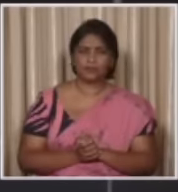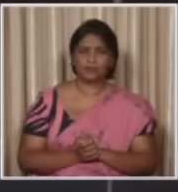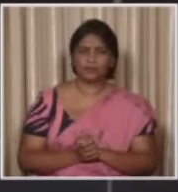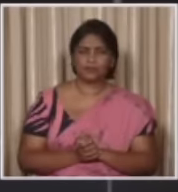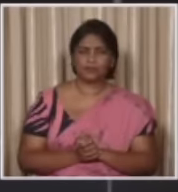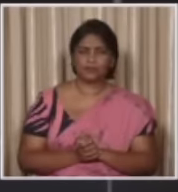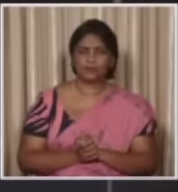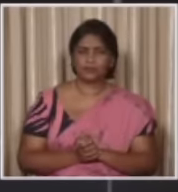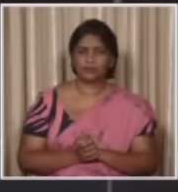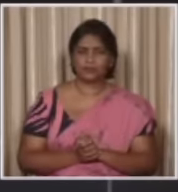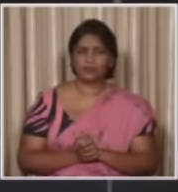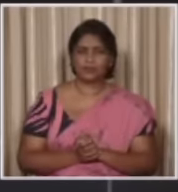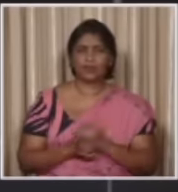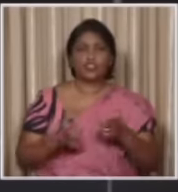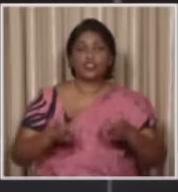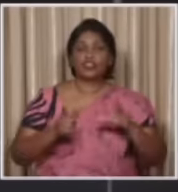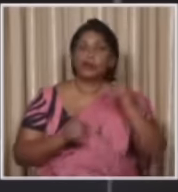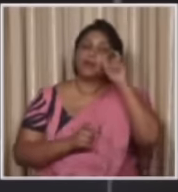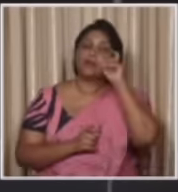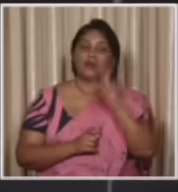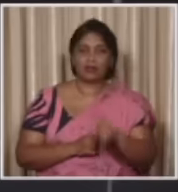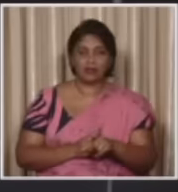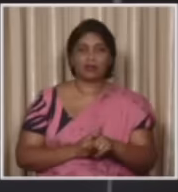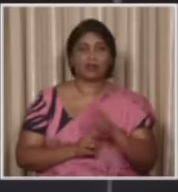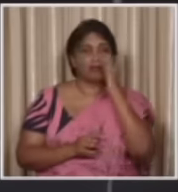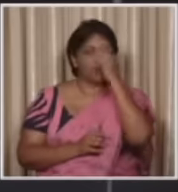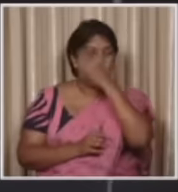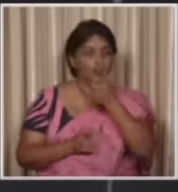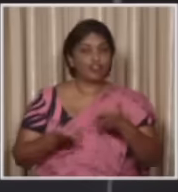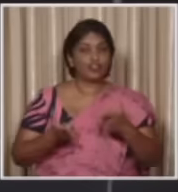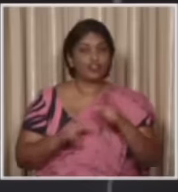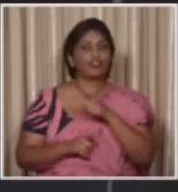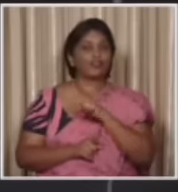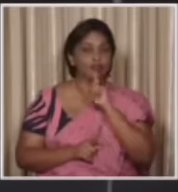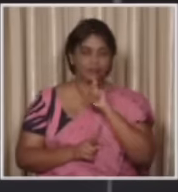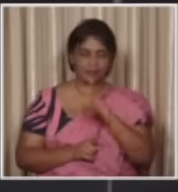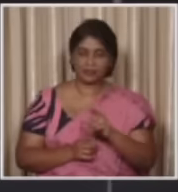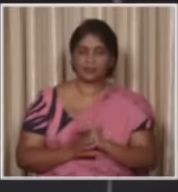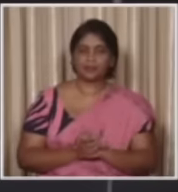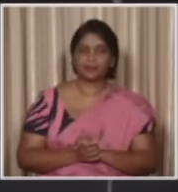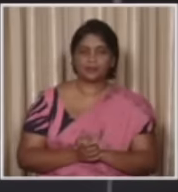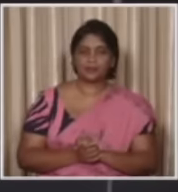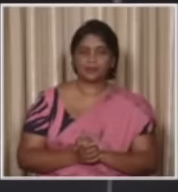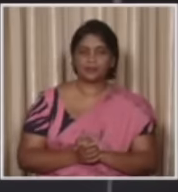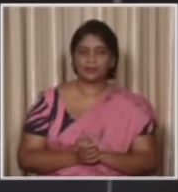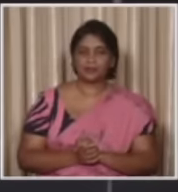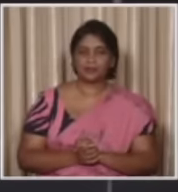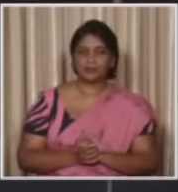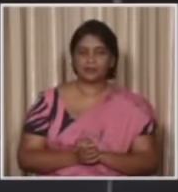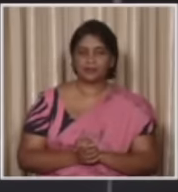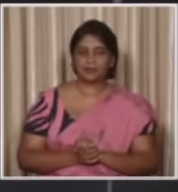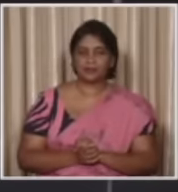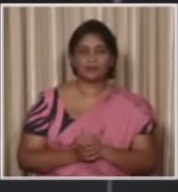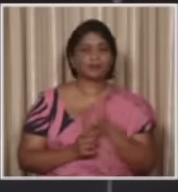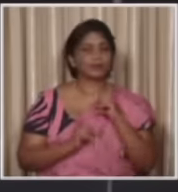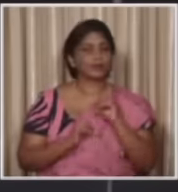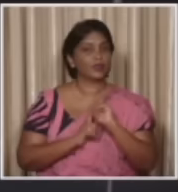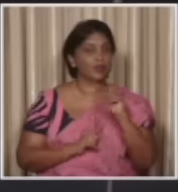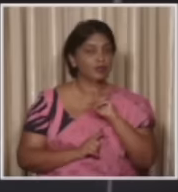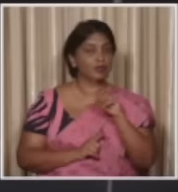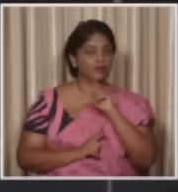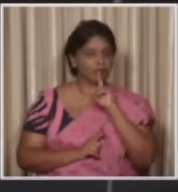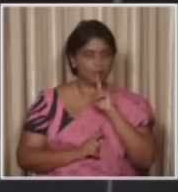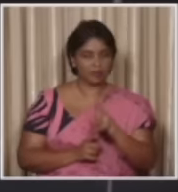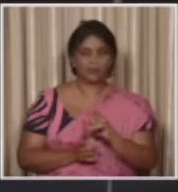සත්තම්බිරාල මොකද්ද කරන්න කියන එක YouTube එක බලන්න. අන්න බොහොම ලස්සනට YouTube එකේ එක කියලා තිනවා. එතුමා මේ පාර්ලිමේන්තුවේ කියලා